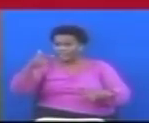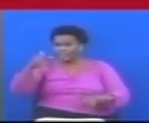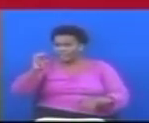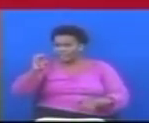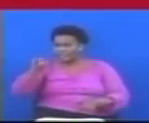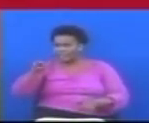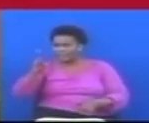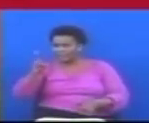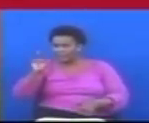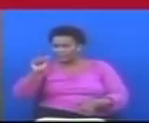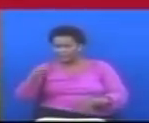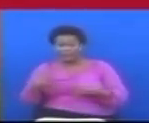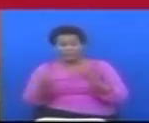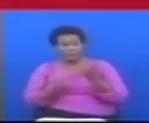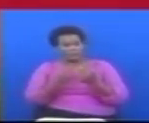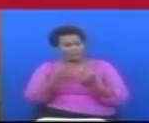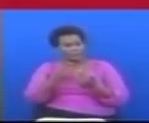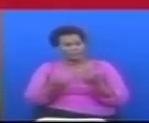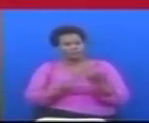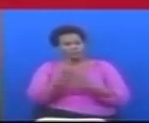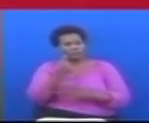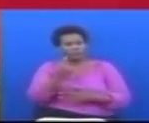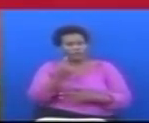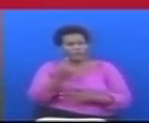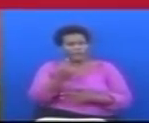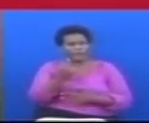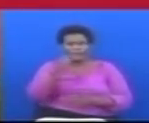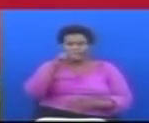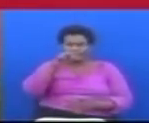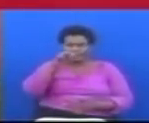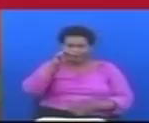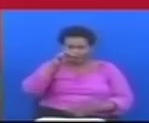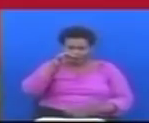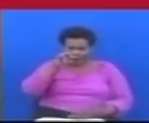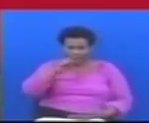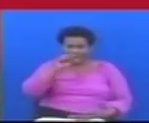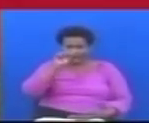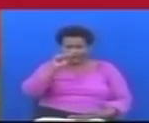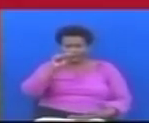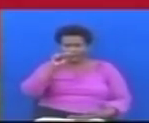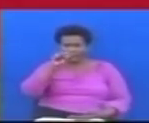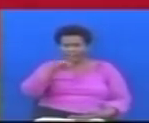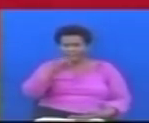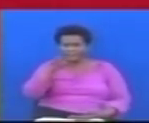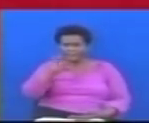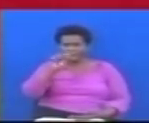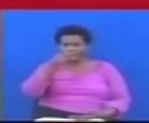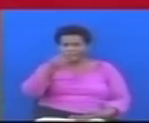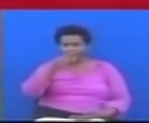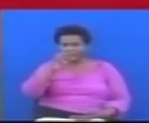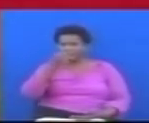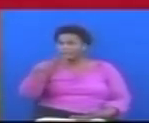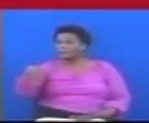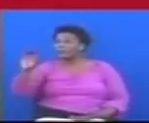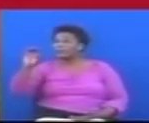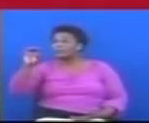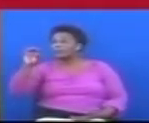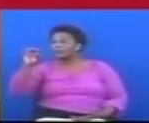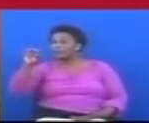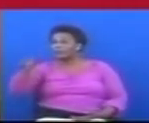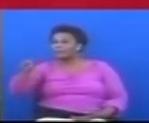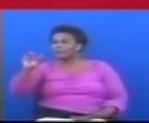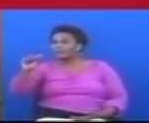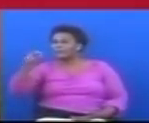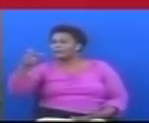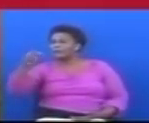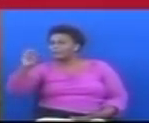kutoka Sanzate kwenda Nata. Lakini kwenye mpango huu wa bajeti ambao tumepishwa na mheshimiwa bunge juzi, mheshimiwa naibu spika, tutatoka